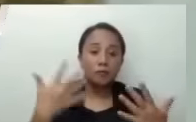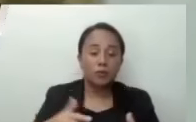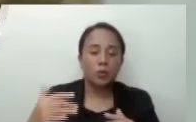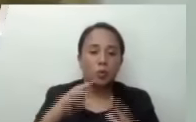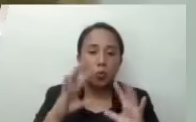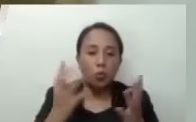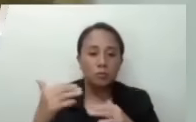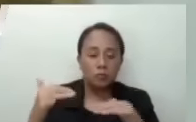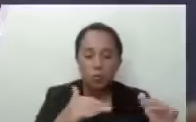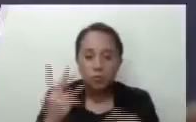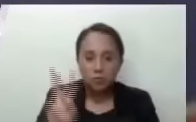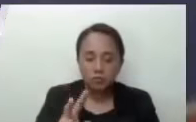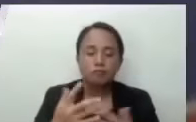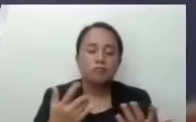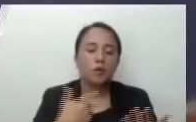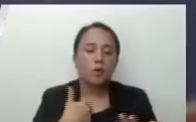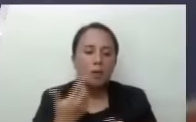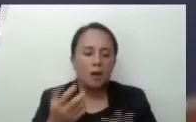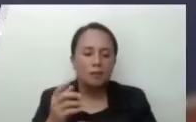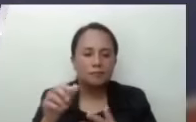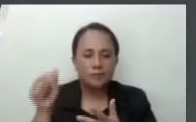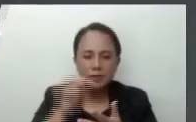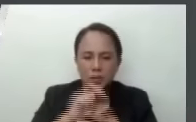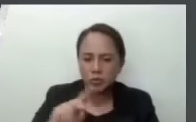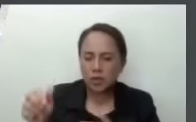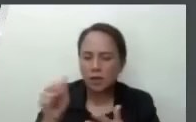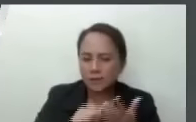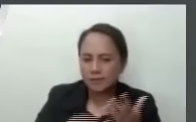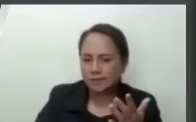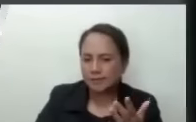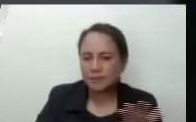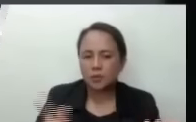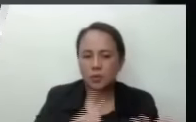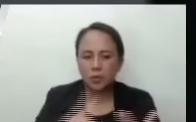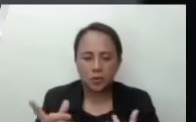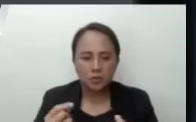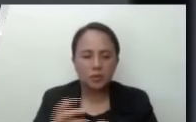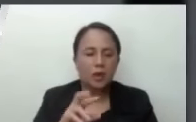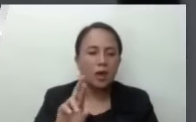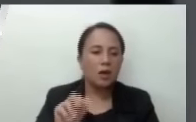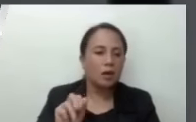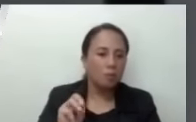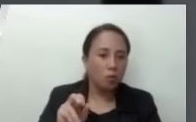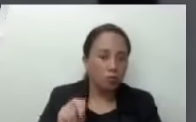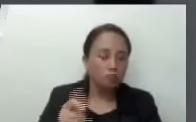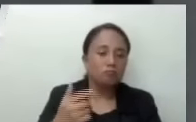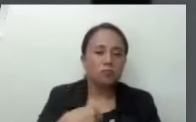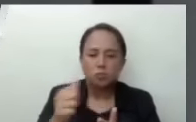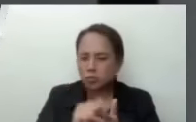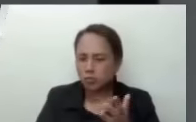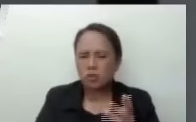ng National Artist na si Abdul Mari imo at Ramon orlina pati obra ng iba't ibang artist